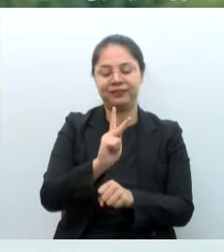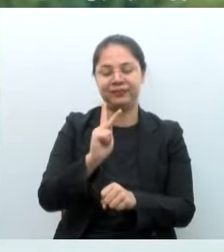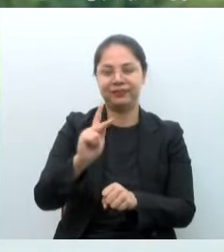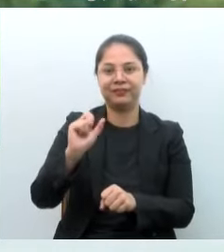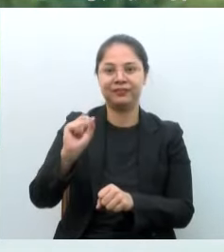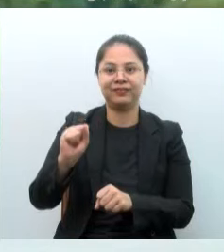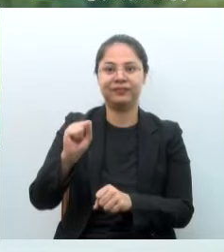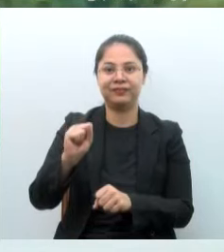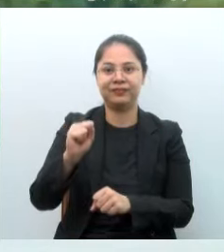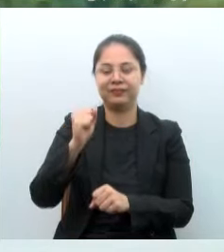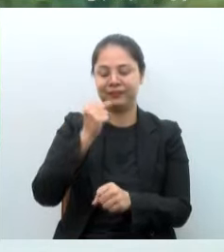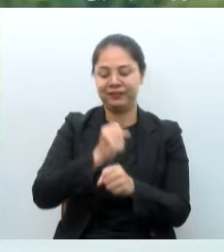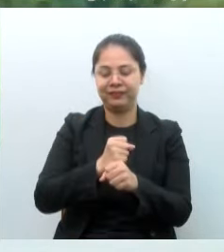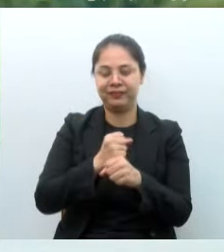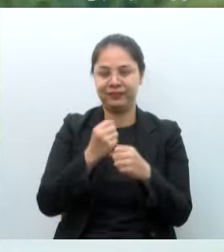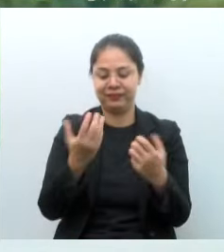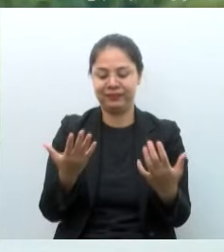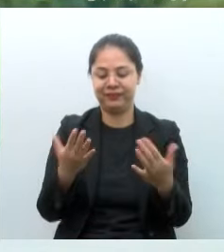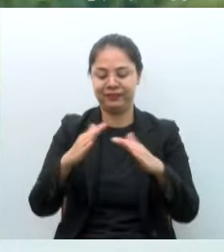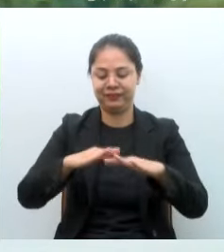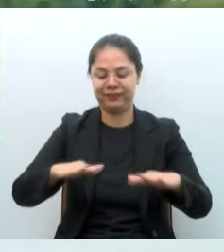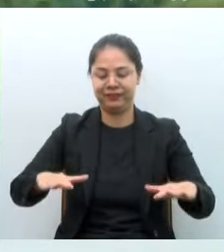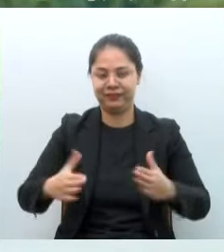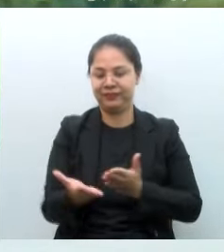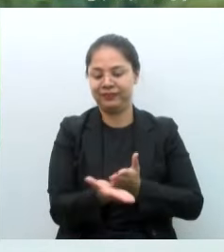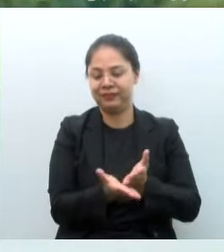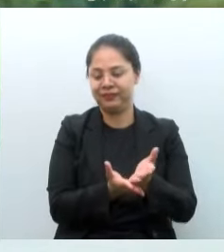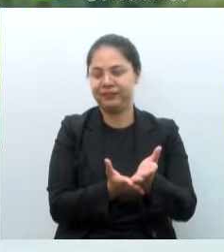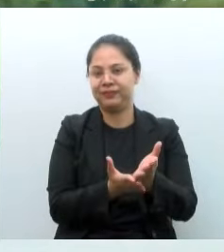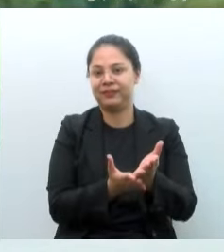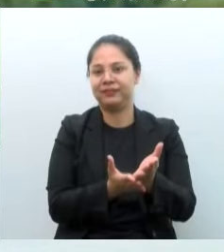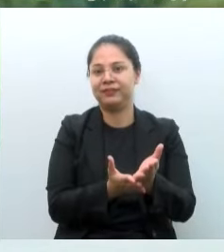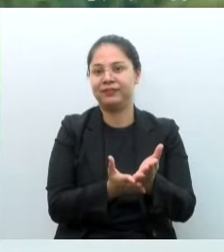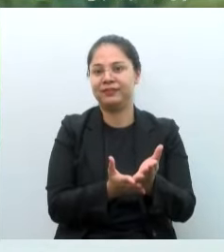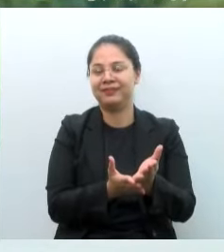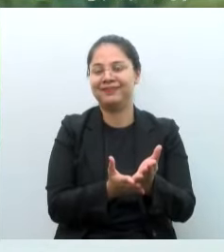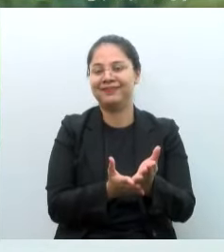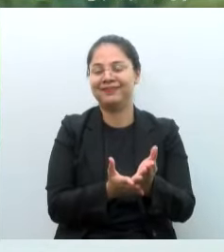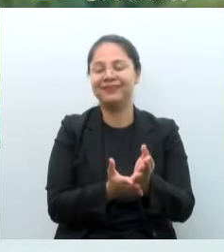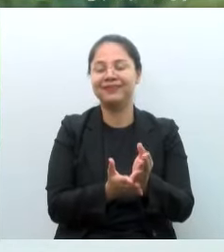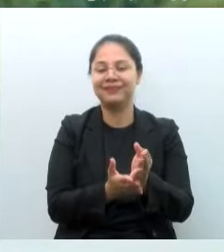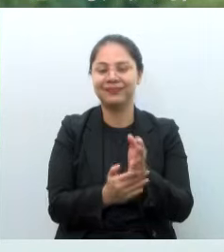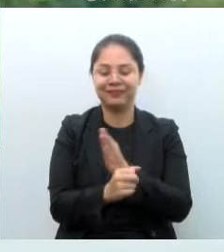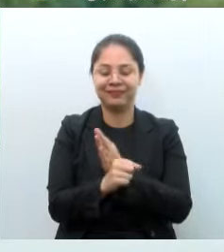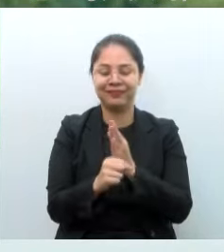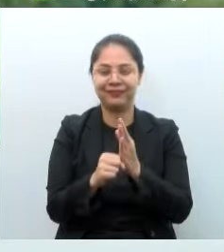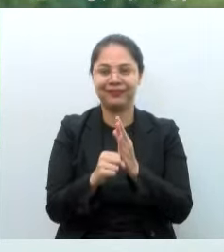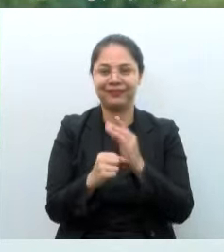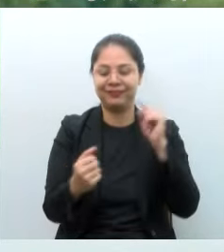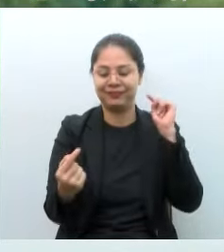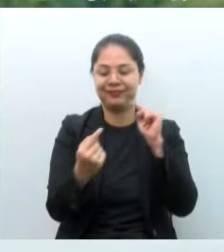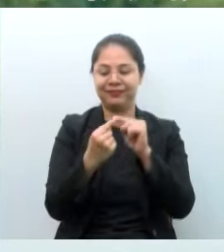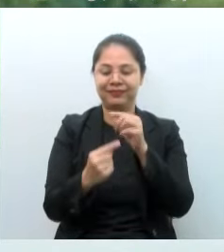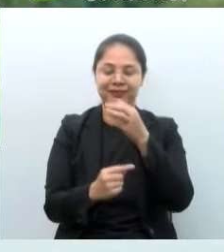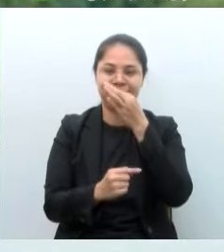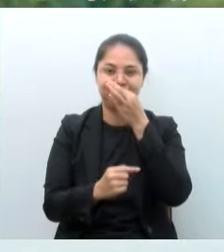ว่าทำยังไงจะให้น้องๆที่เป็นเจ้าหน้าที่ธุรการอยู่ในปัจจุบันนี้นะครับได้มีความก้าวหน้าในอาชีพ